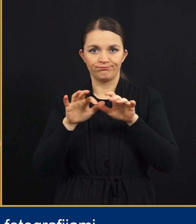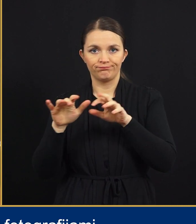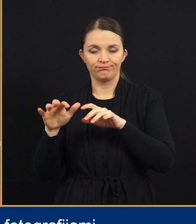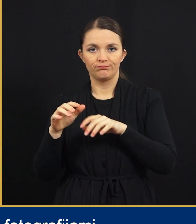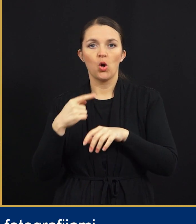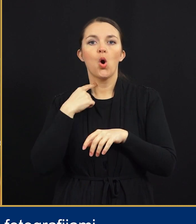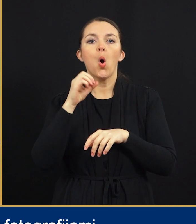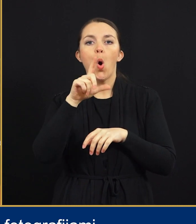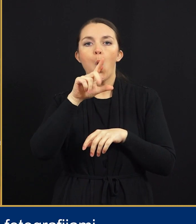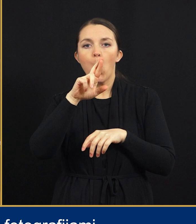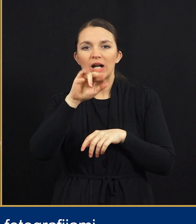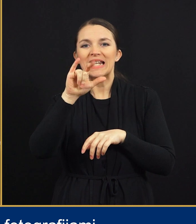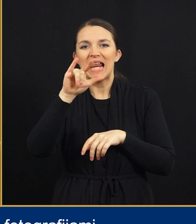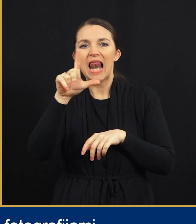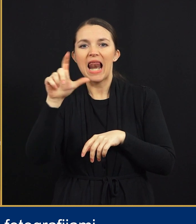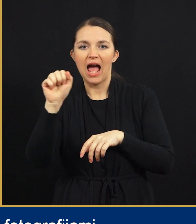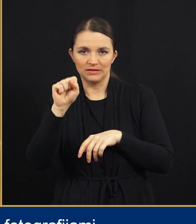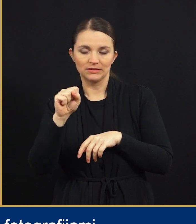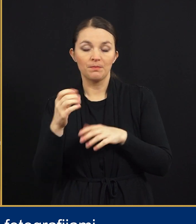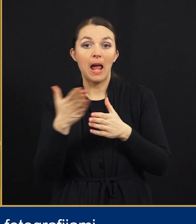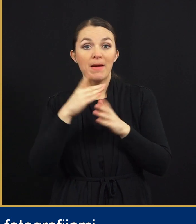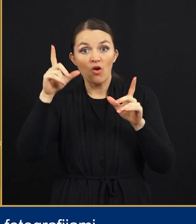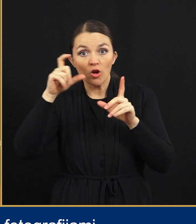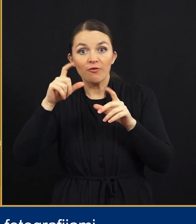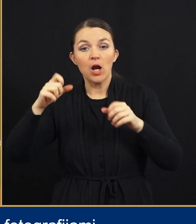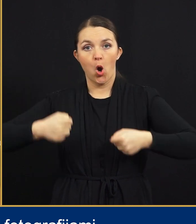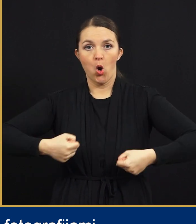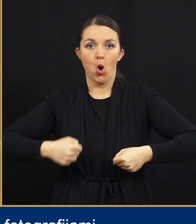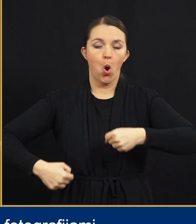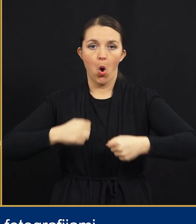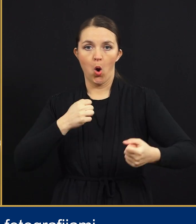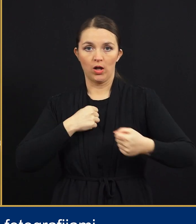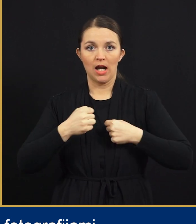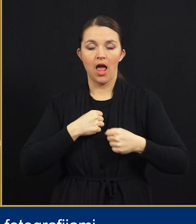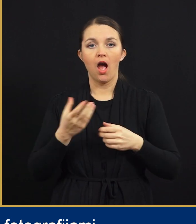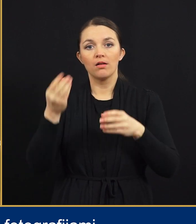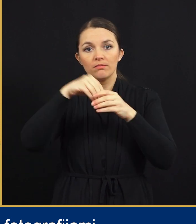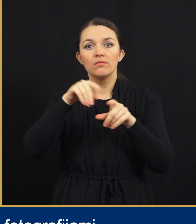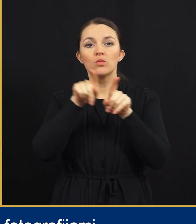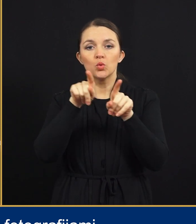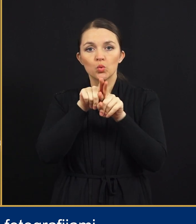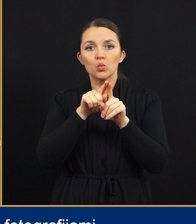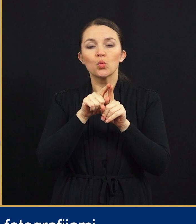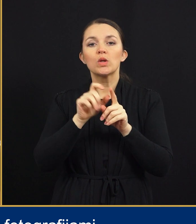v iskalnik gorillas. Med fotografijami goril se znajde